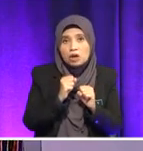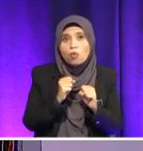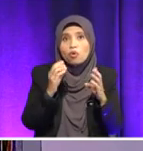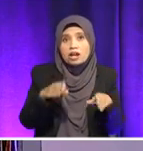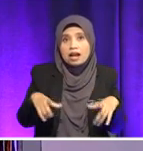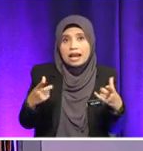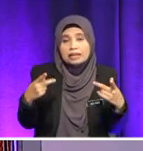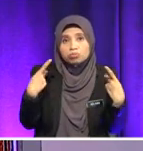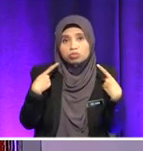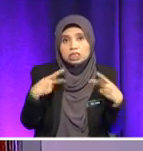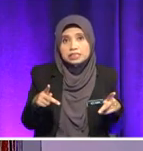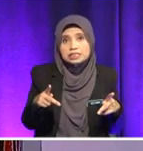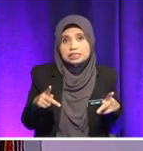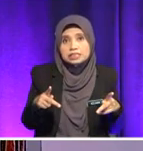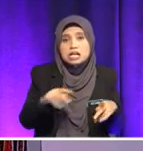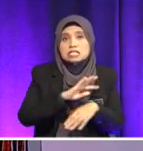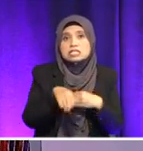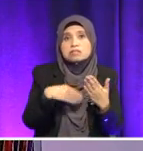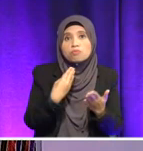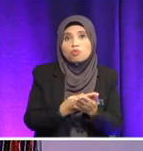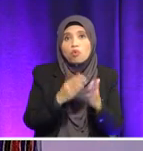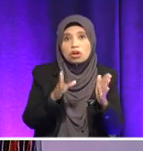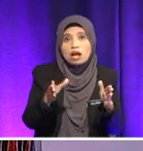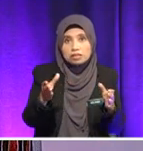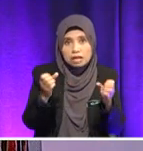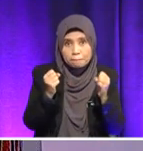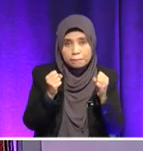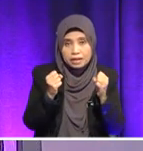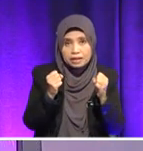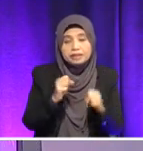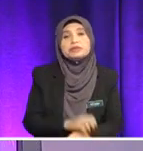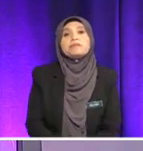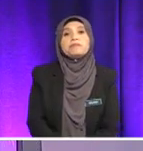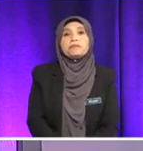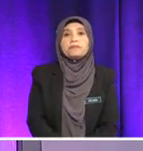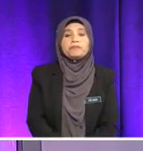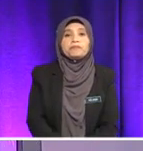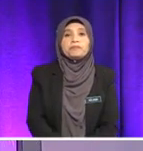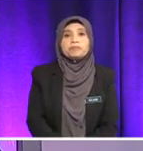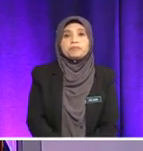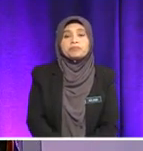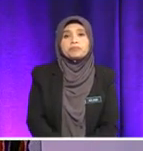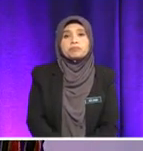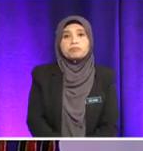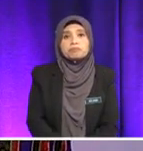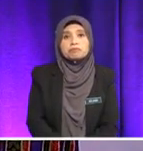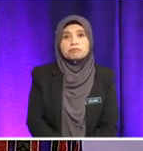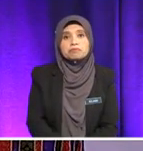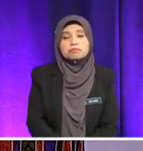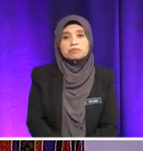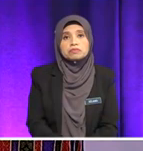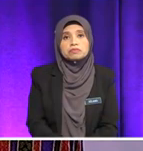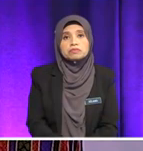melebihkan orang lain semua orang mendapat haknya sepatunya mereka dapat di dalam persekutuan Tanah Melayu